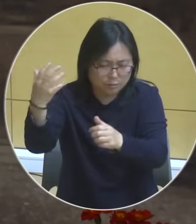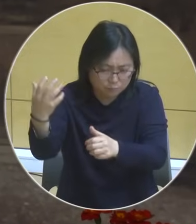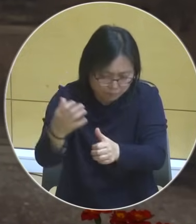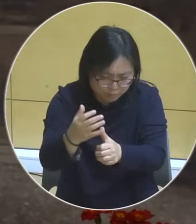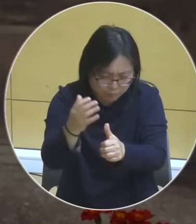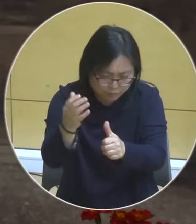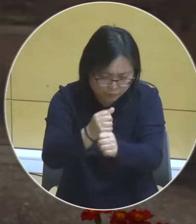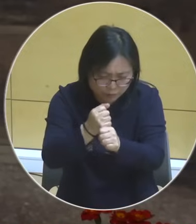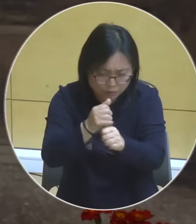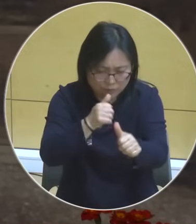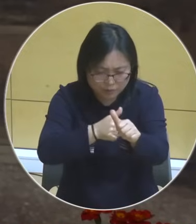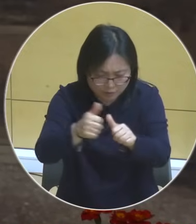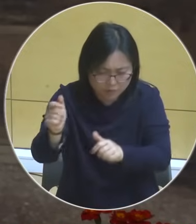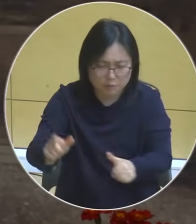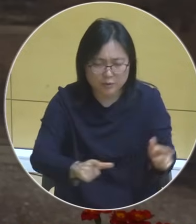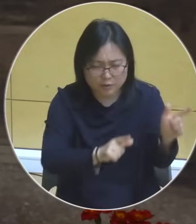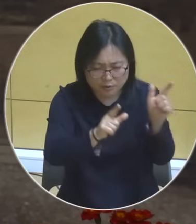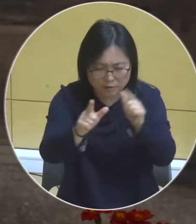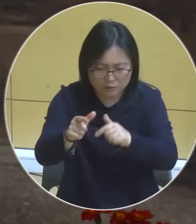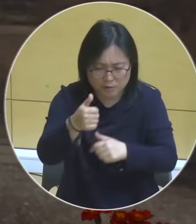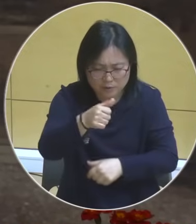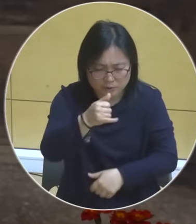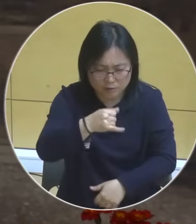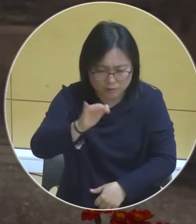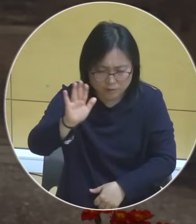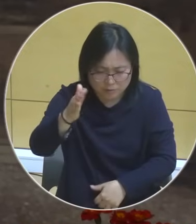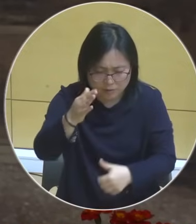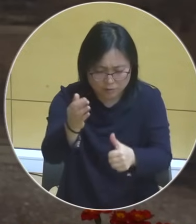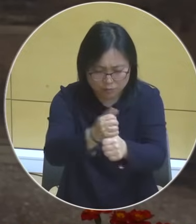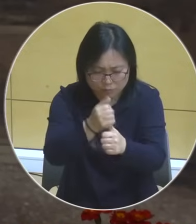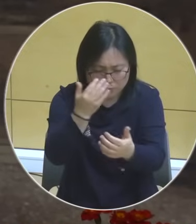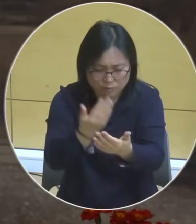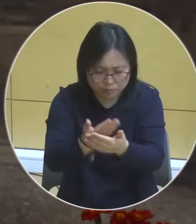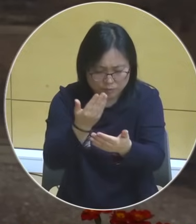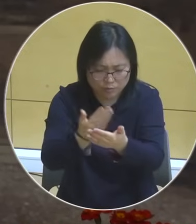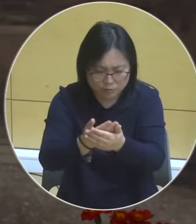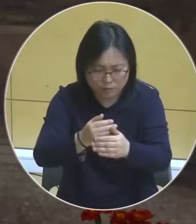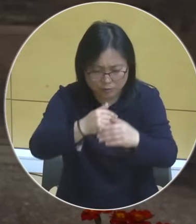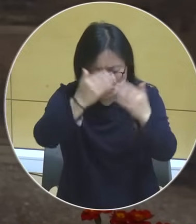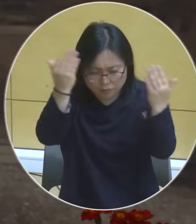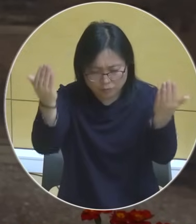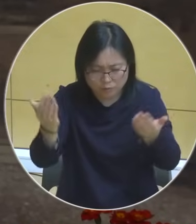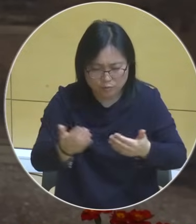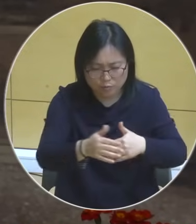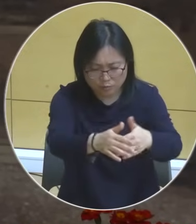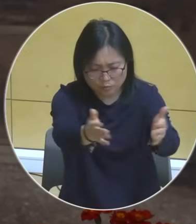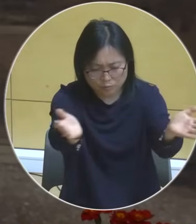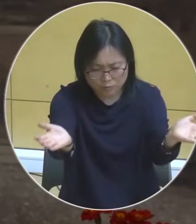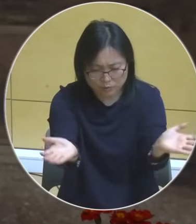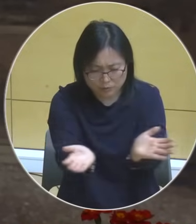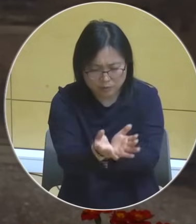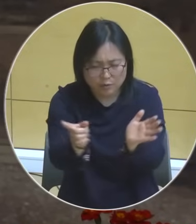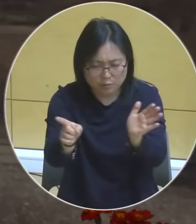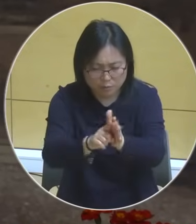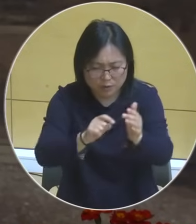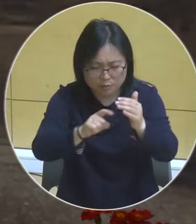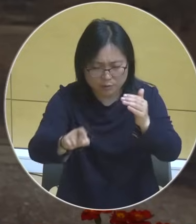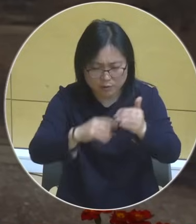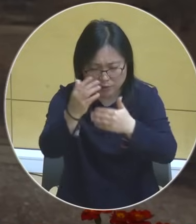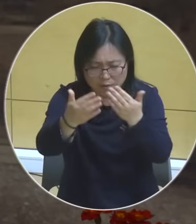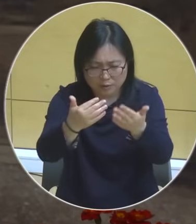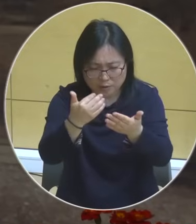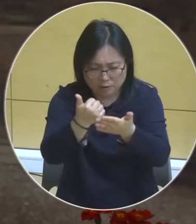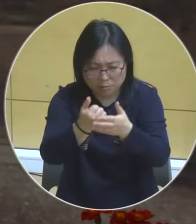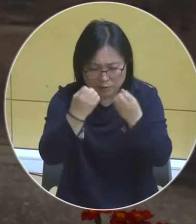따라갈 수 있는 우리의 자라나는 자녀들 될 수 있도록 붙들어 주셔서 온 공동체가 믿음 안에서 하나님 새로운